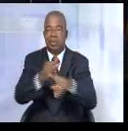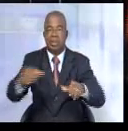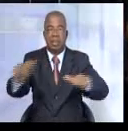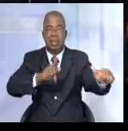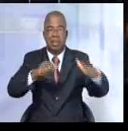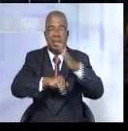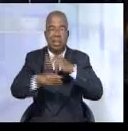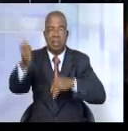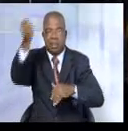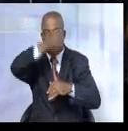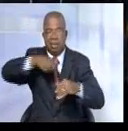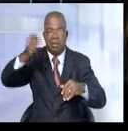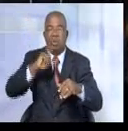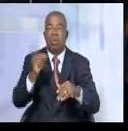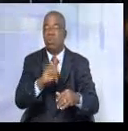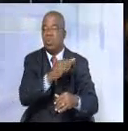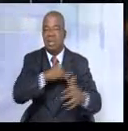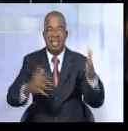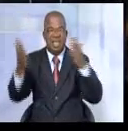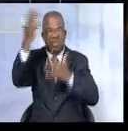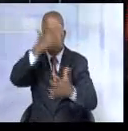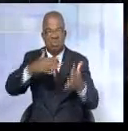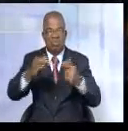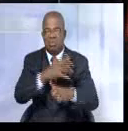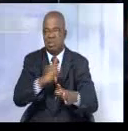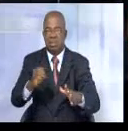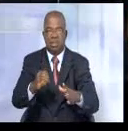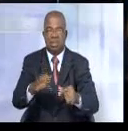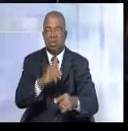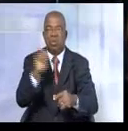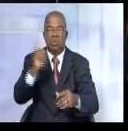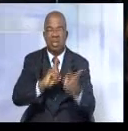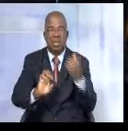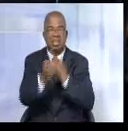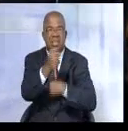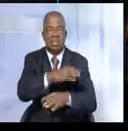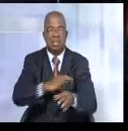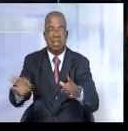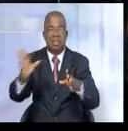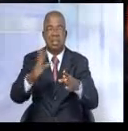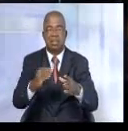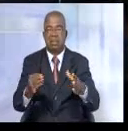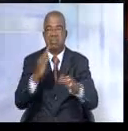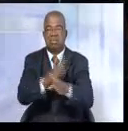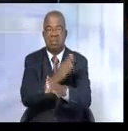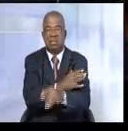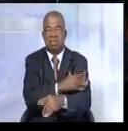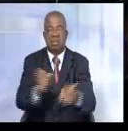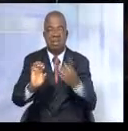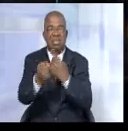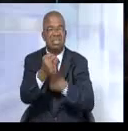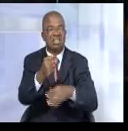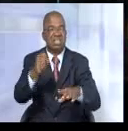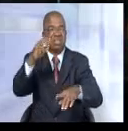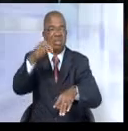où il y a des conflits, où il y a des situations d'évolution, donc de la situation